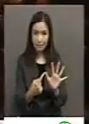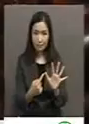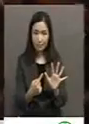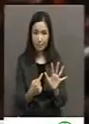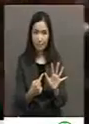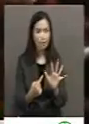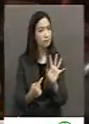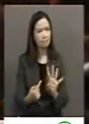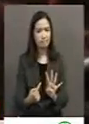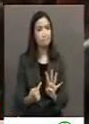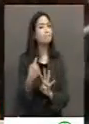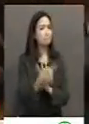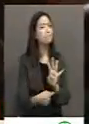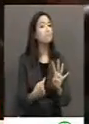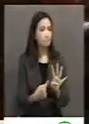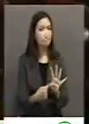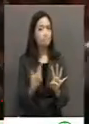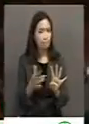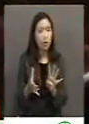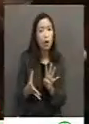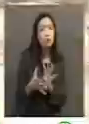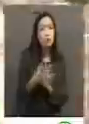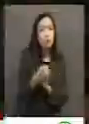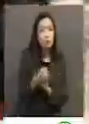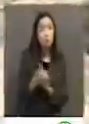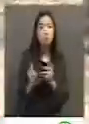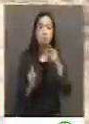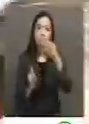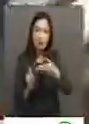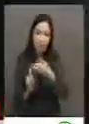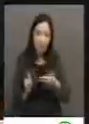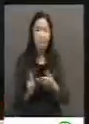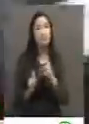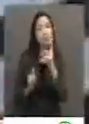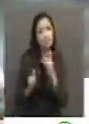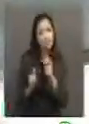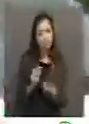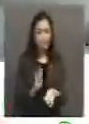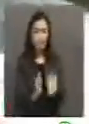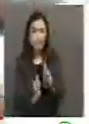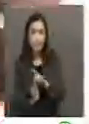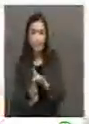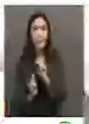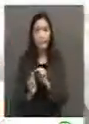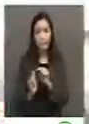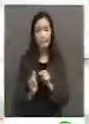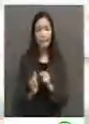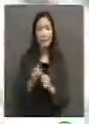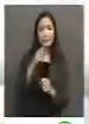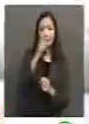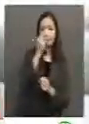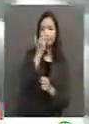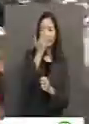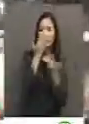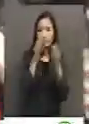ที่ว่านี้คุณผู้ชมมี4คนที่ถูกดำเนินคดีร่วมกันข้อหาฆ่าผู้อื่นโดยเจตนาลอบฝังซ่อนเร้นหรือว่าทำลายศพเพื่อปิดบังการ